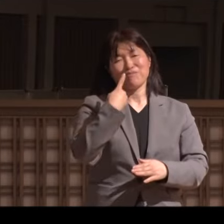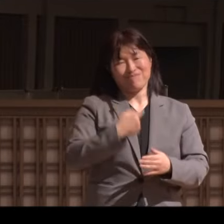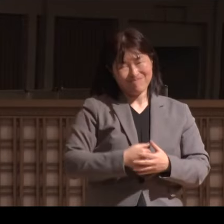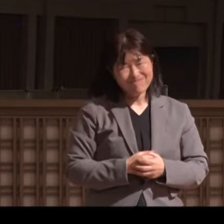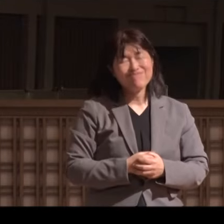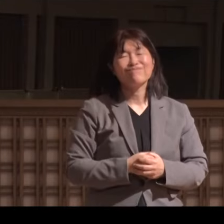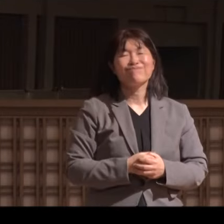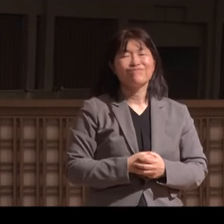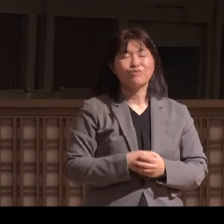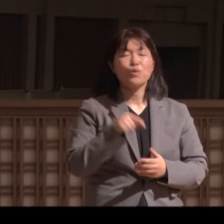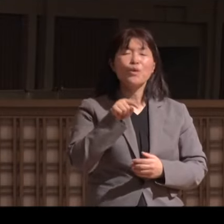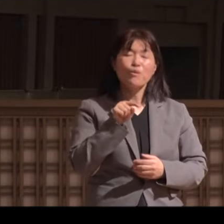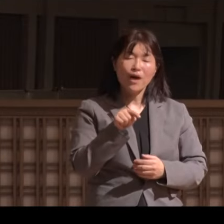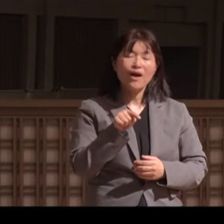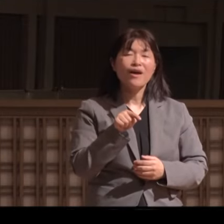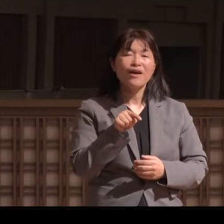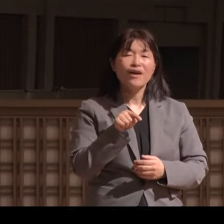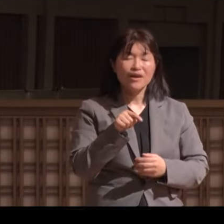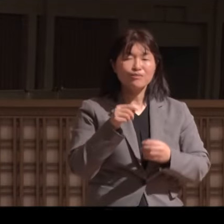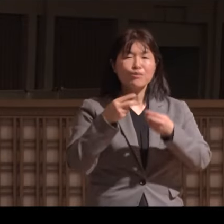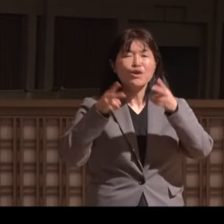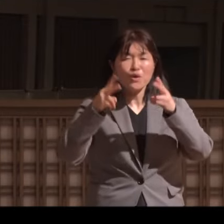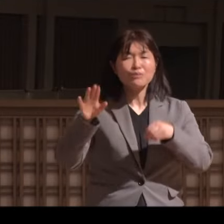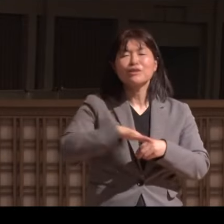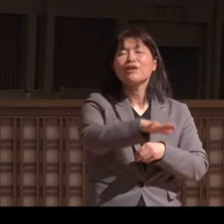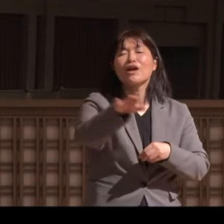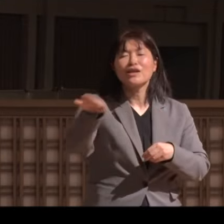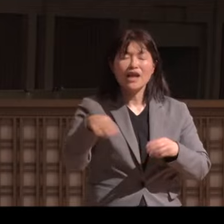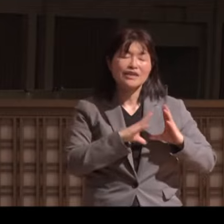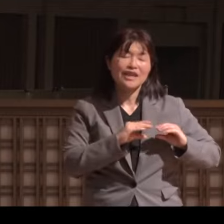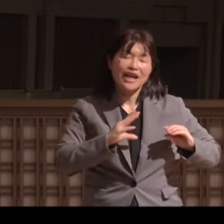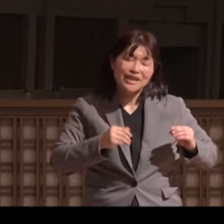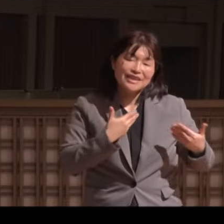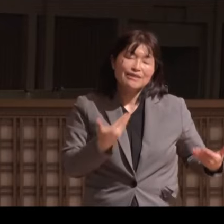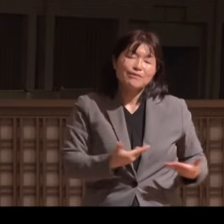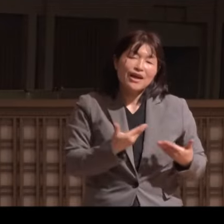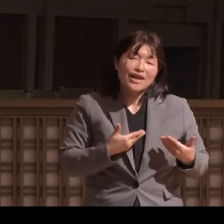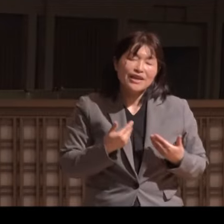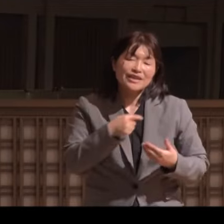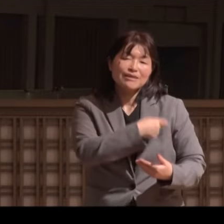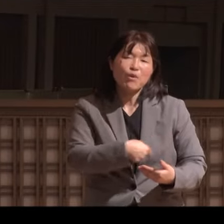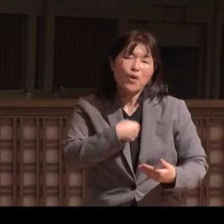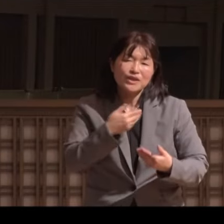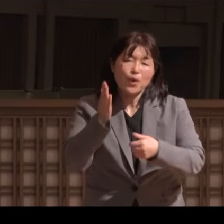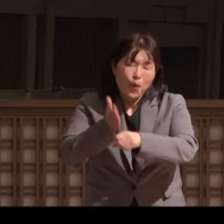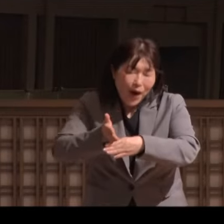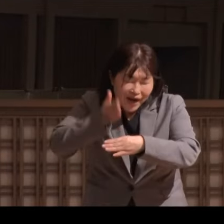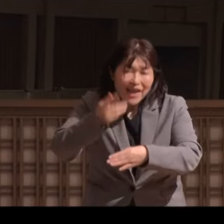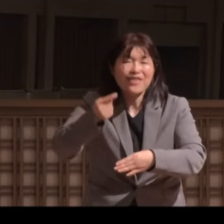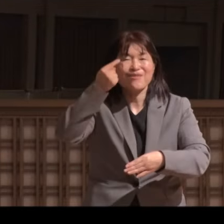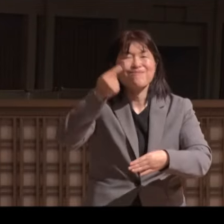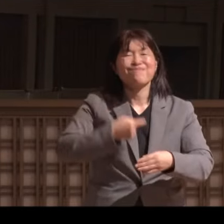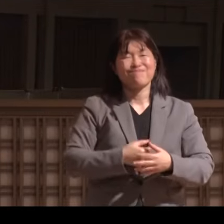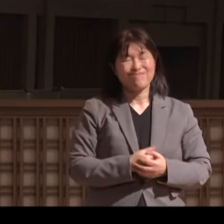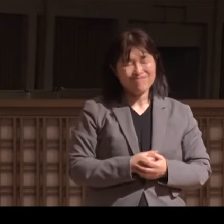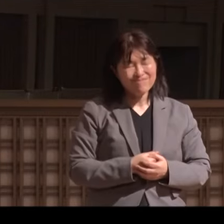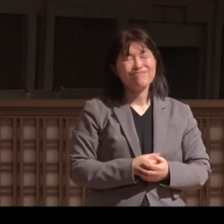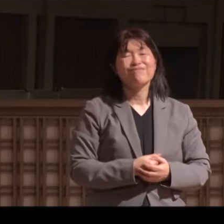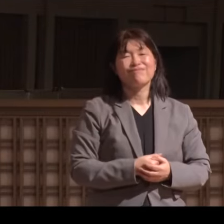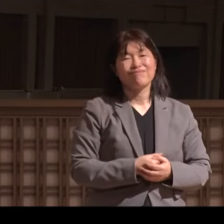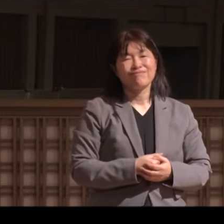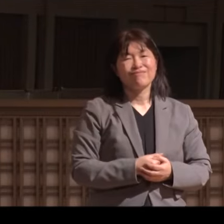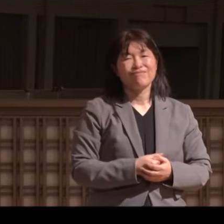ますやっぱりこれっていうのはあの広島の方たちのこの温かさとかそういった魅力なんじゃないかなという風に私自身は感じてい